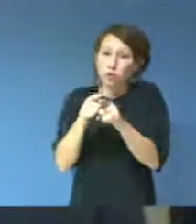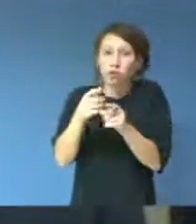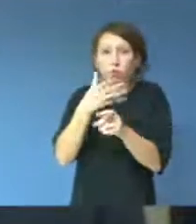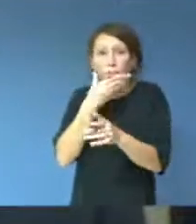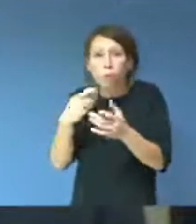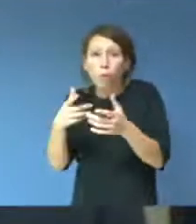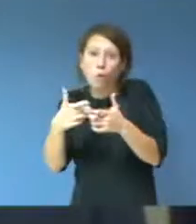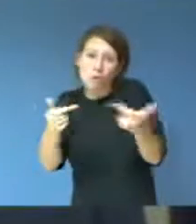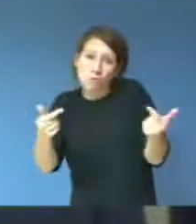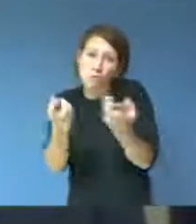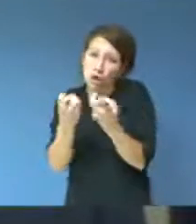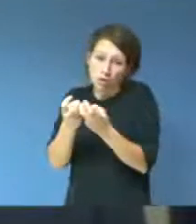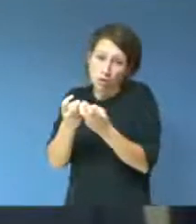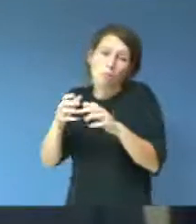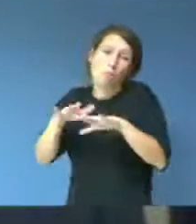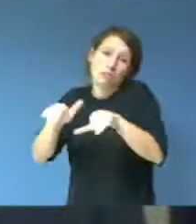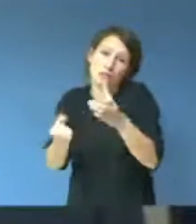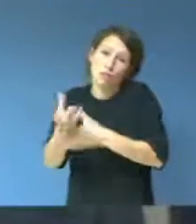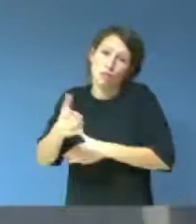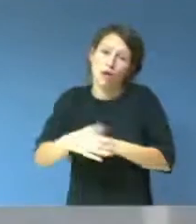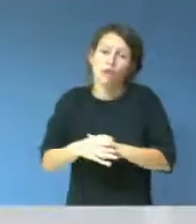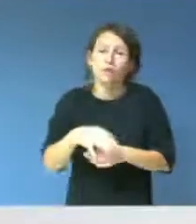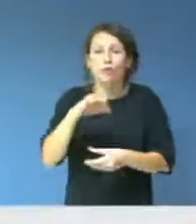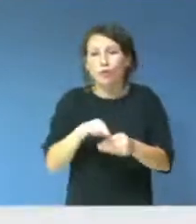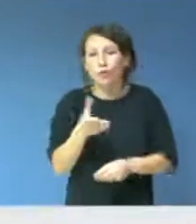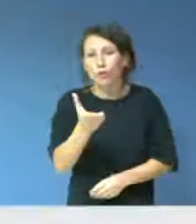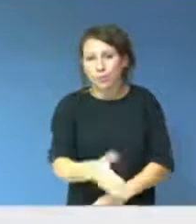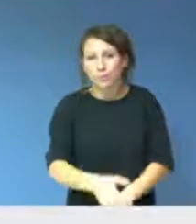la délibération.